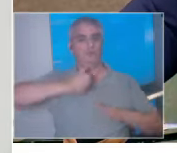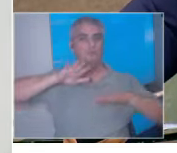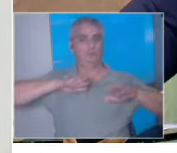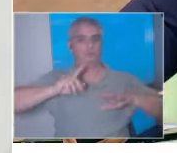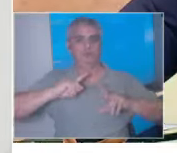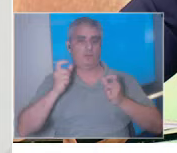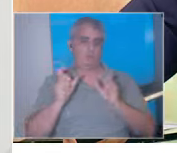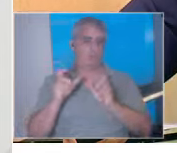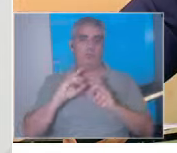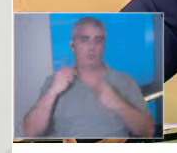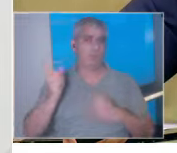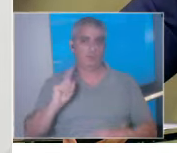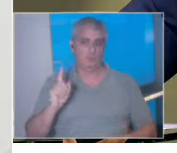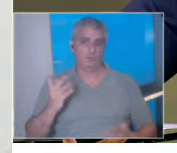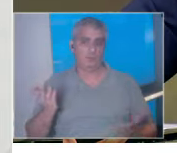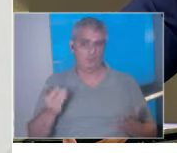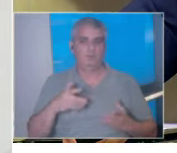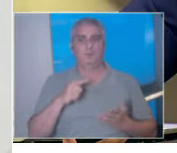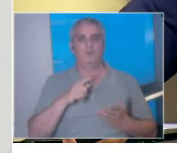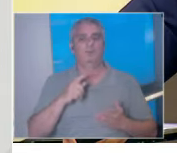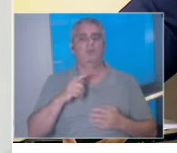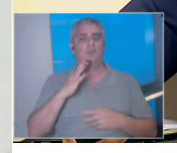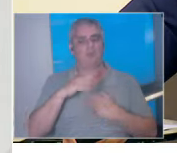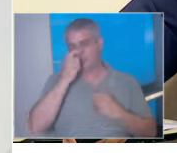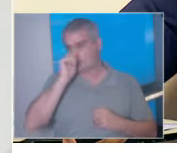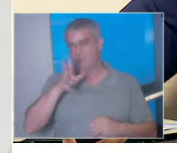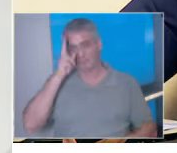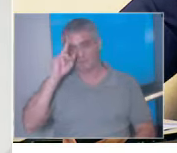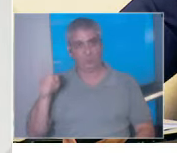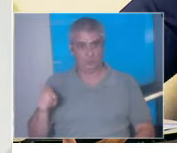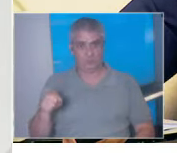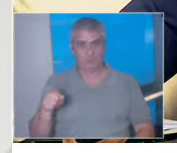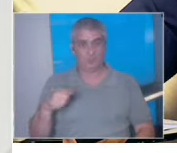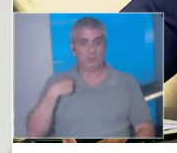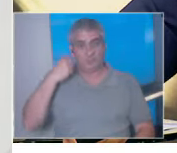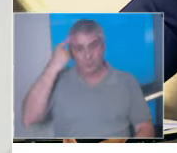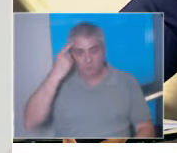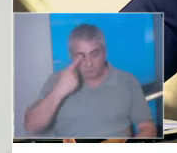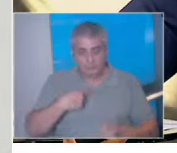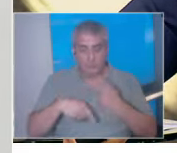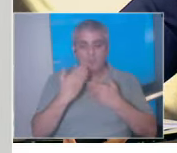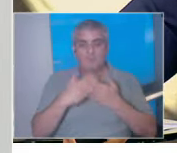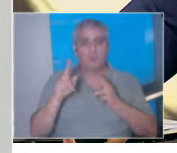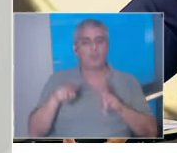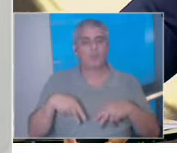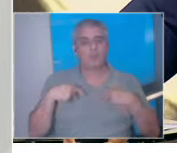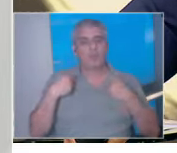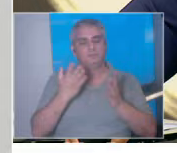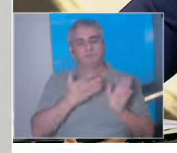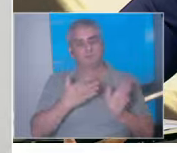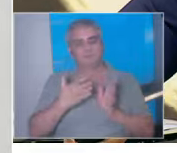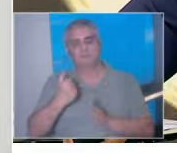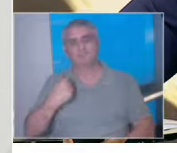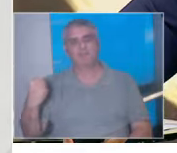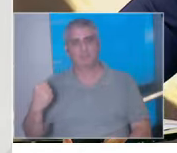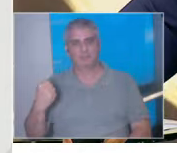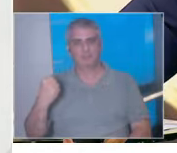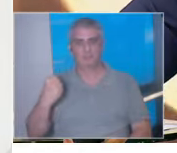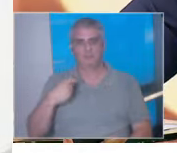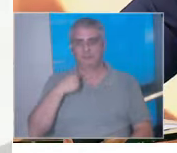ולא נתנו לו להיות ראש ממשלה, אז בתוך זווה הוא עזב את הליכוד. אני חושב שבשנים האחרונות הוא חזר שוב ימינה.